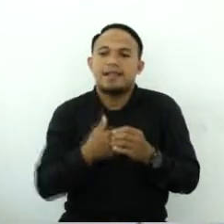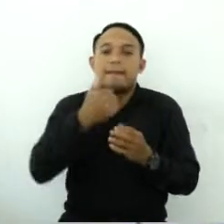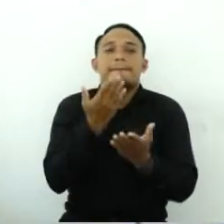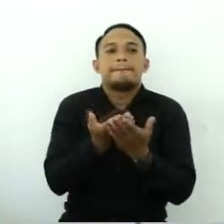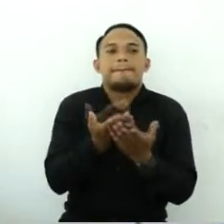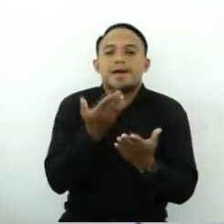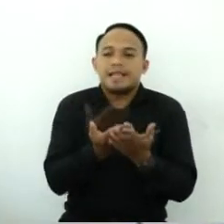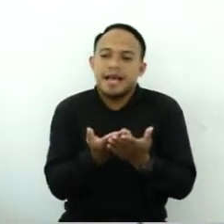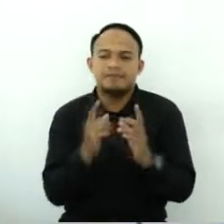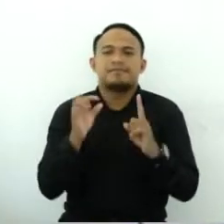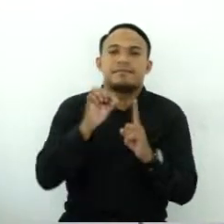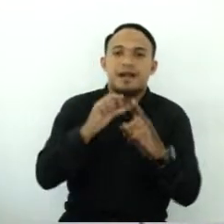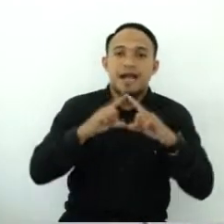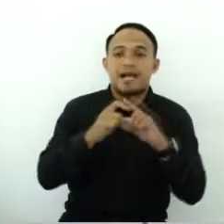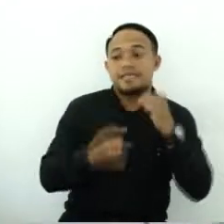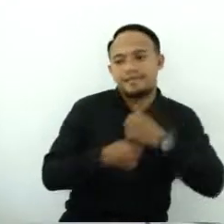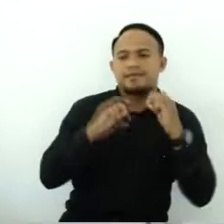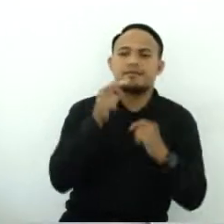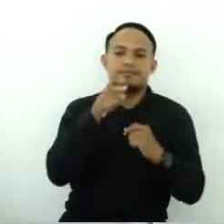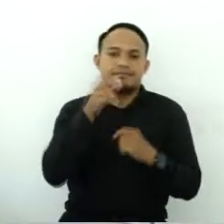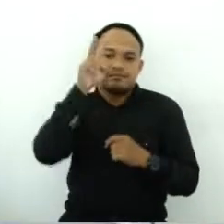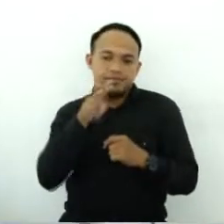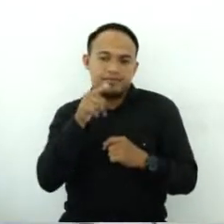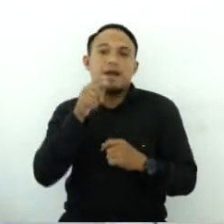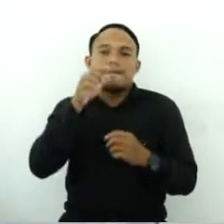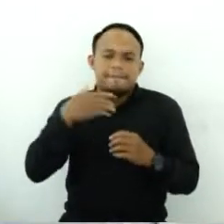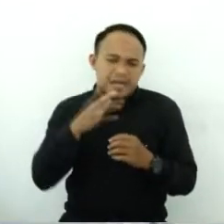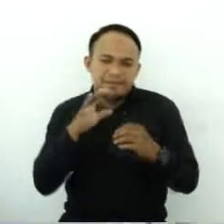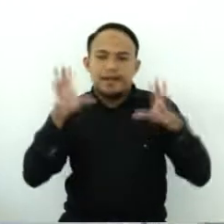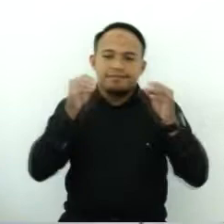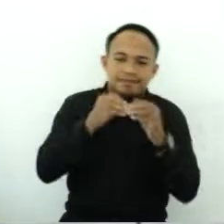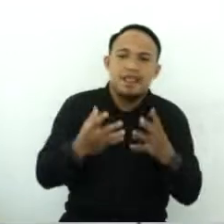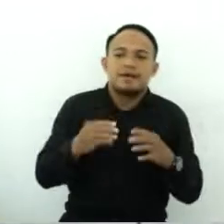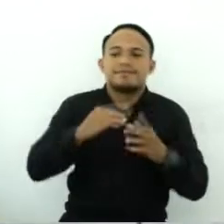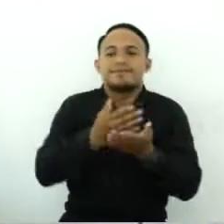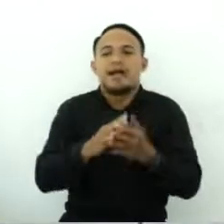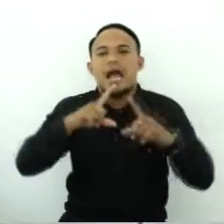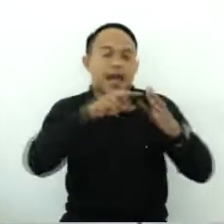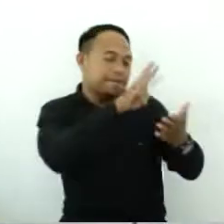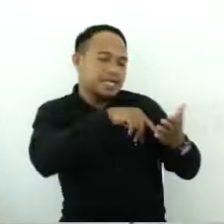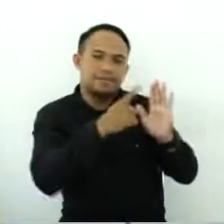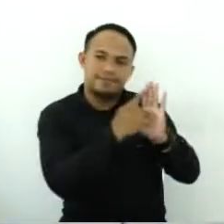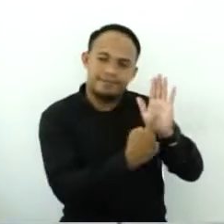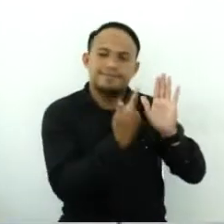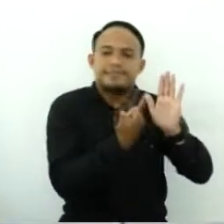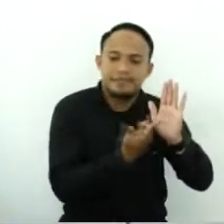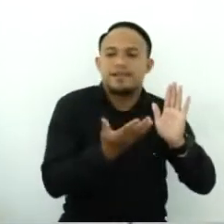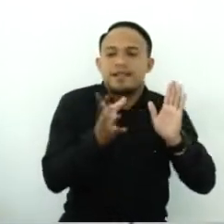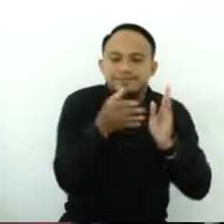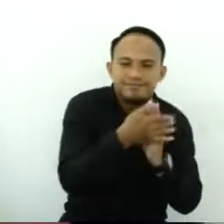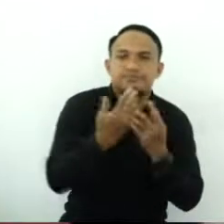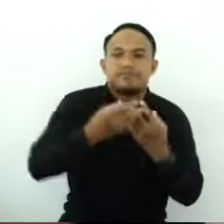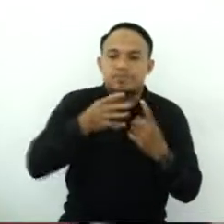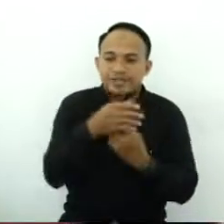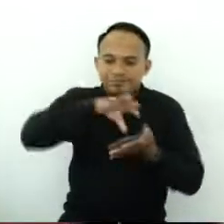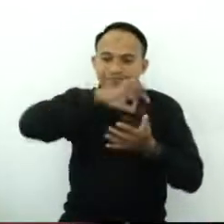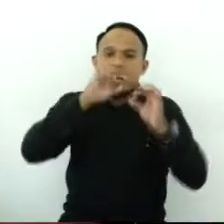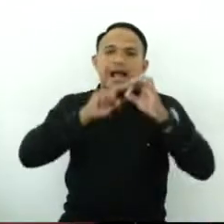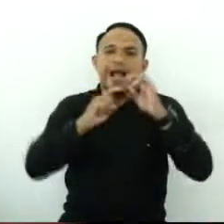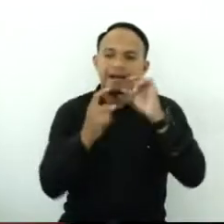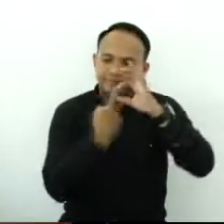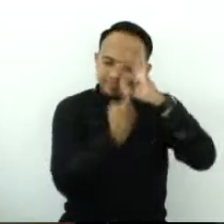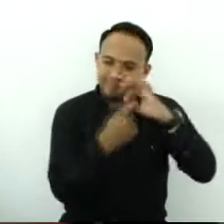Pelabuhan menyediakan aplikasi peduli lindungi disetiap titik berkumpulnya orang ini memastikan bahwa